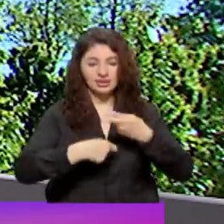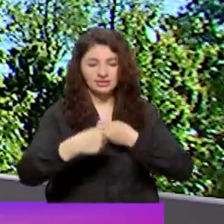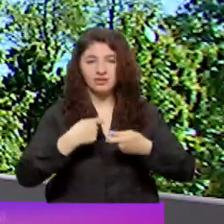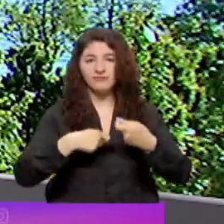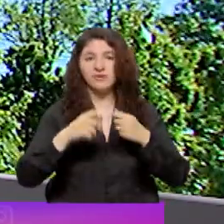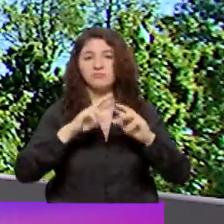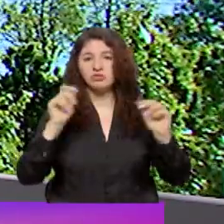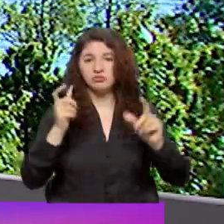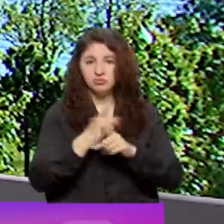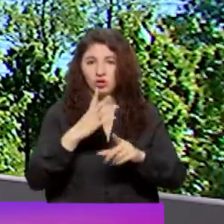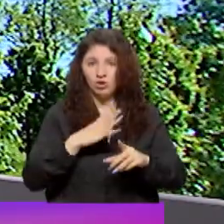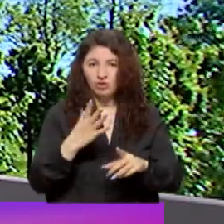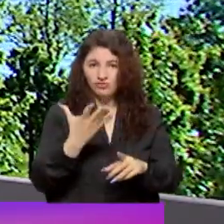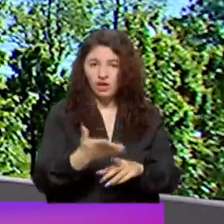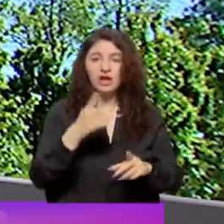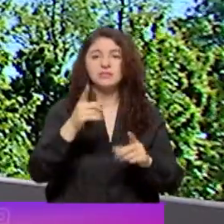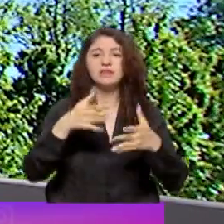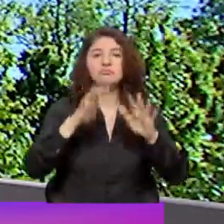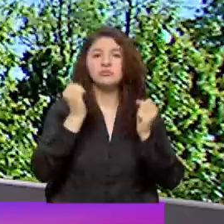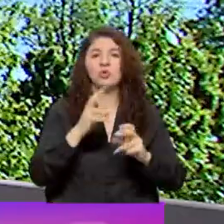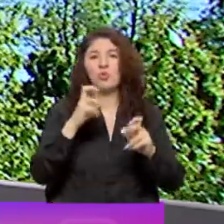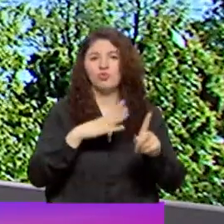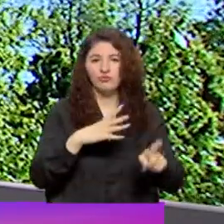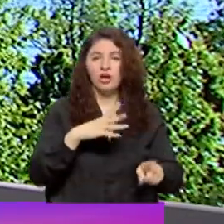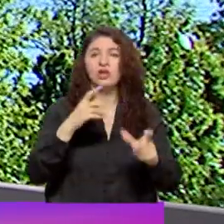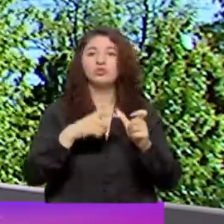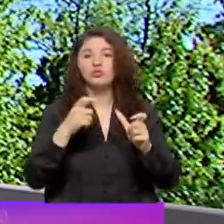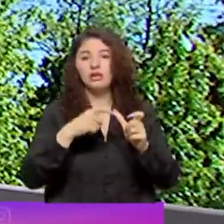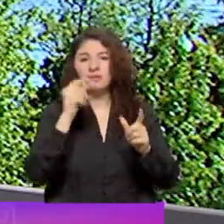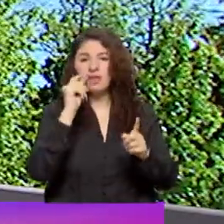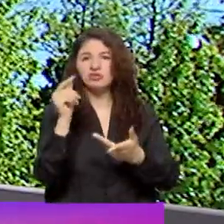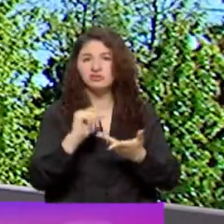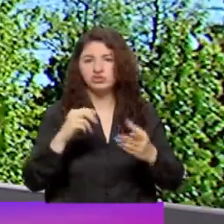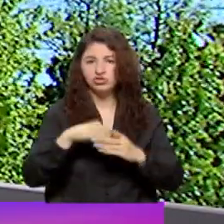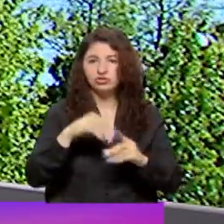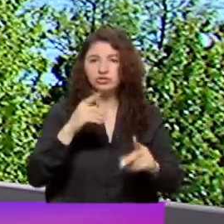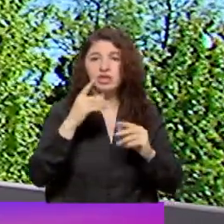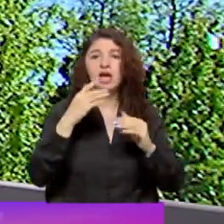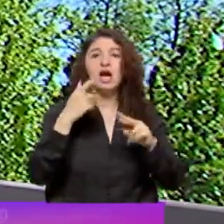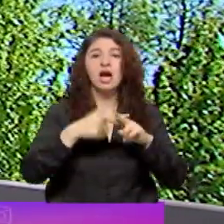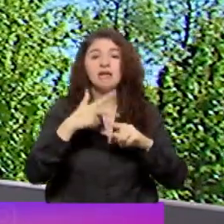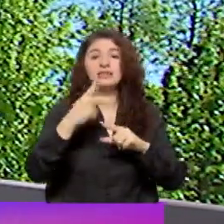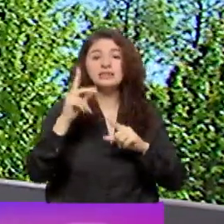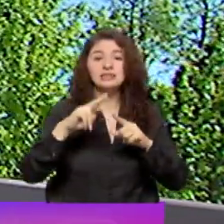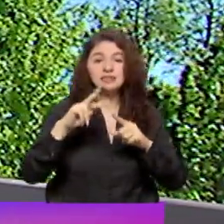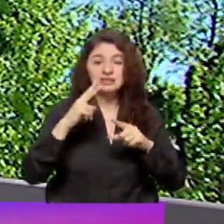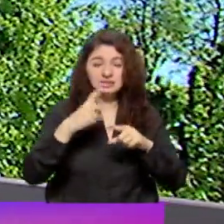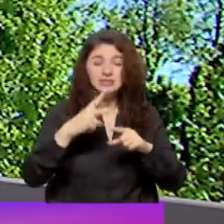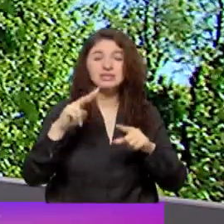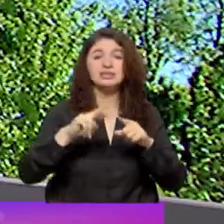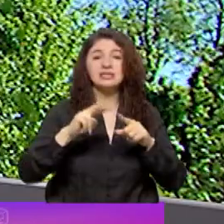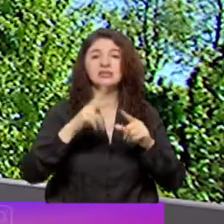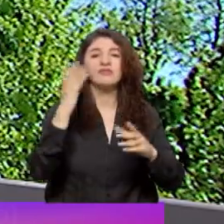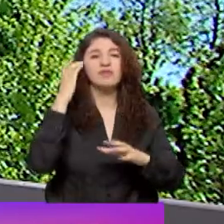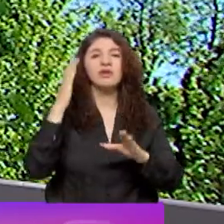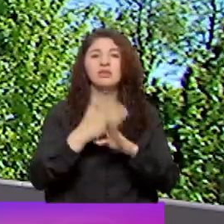olacak sığınmacılar yeni gündem maddelerinden birisi Soner Yalçın'ın da yazısı üzerinden Aziz Nesin Vakfı'na neden